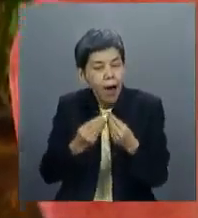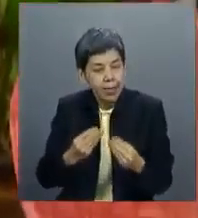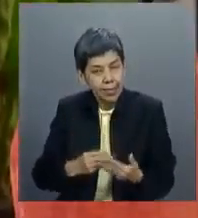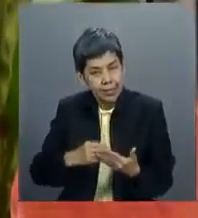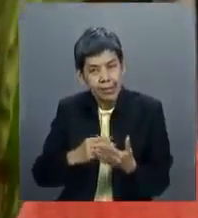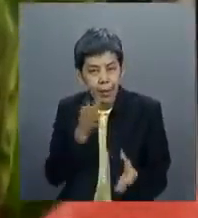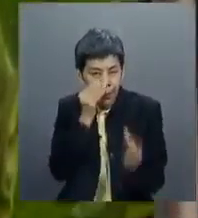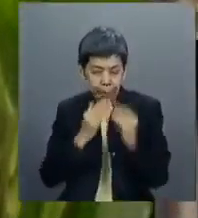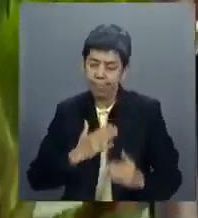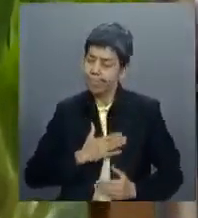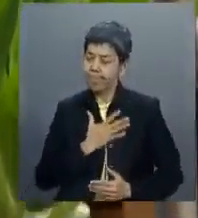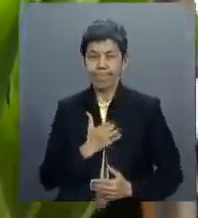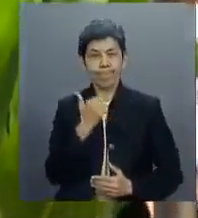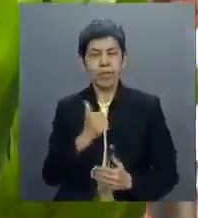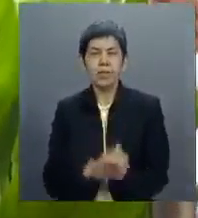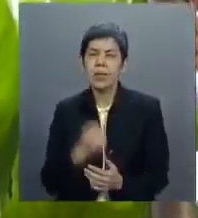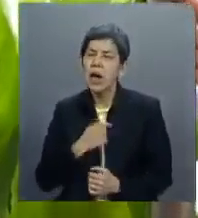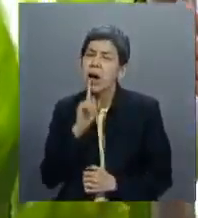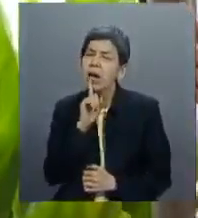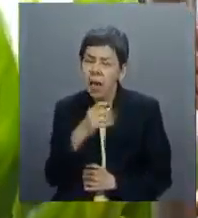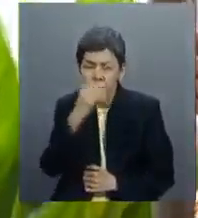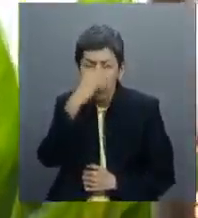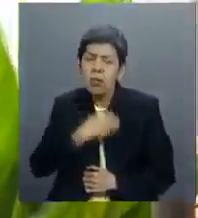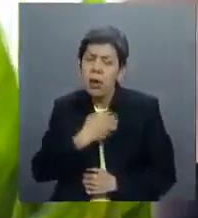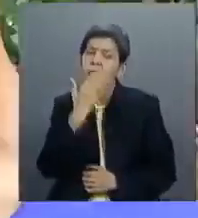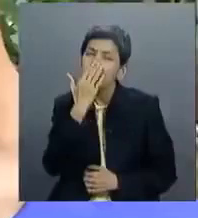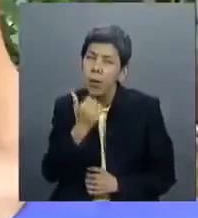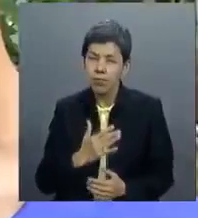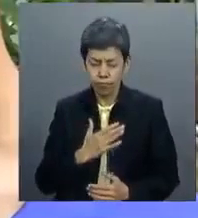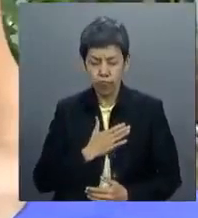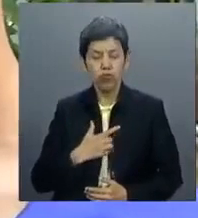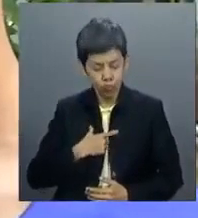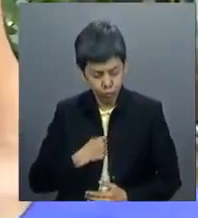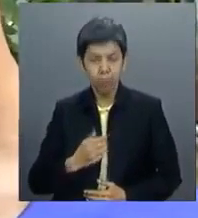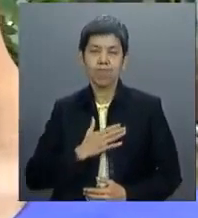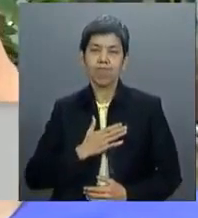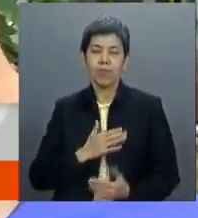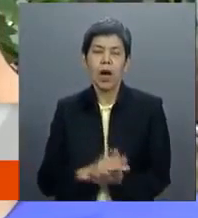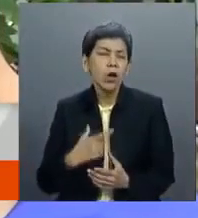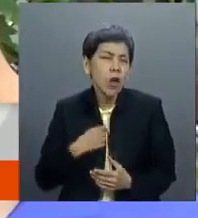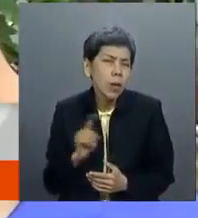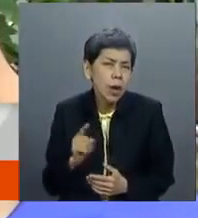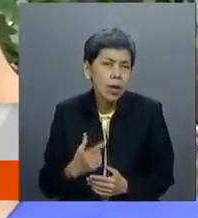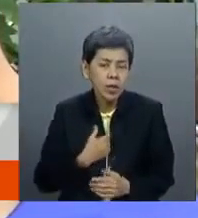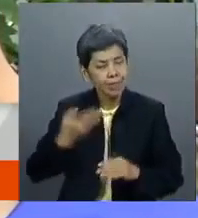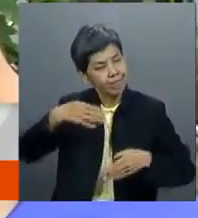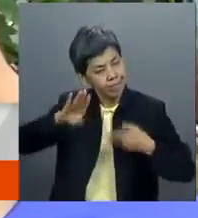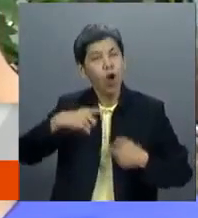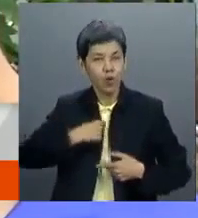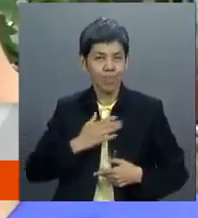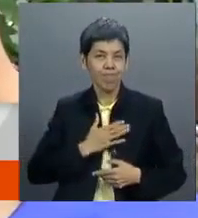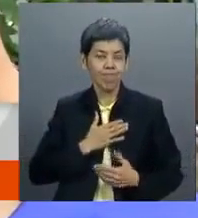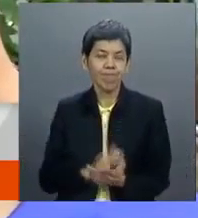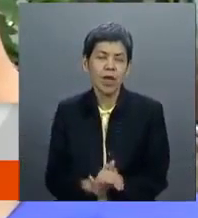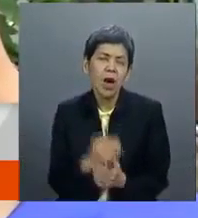ด็ก ๆทำไมถึงตอนแรกเลยทำไมเราถึงอยากเรียนนาฏศิลป ์ชอบครับ ชอบด้านไหน รำครับ